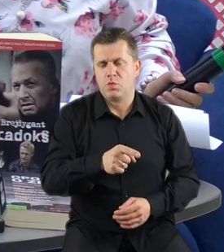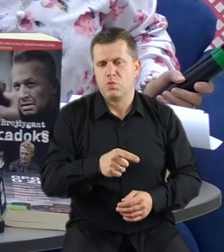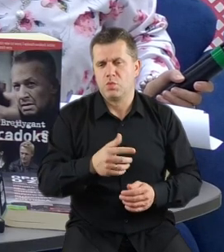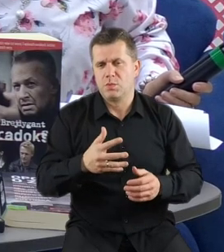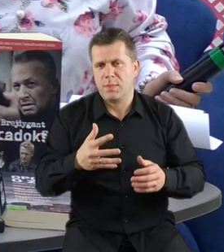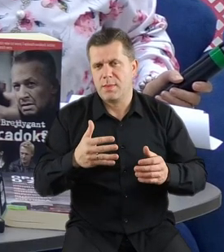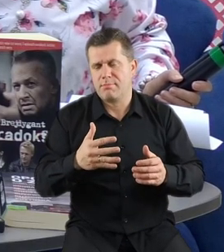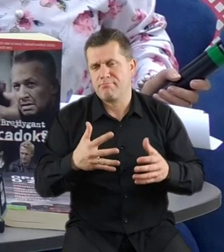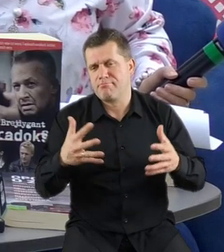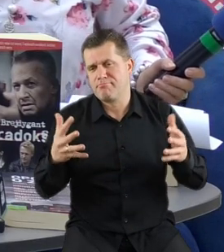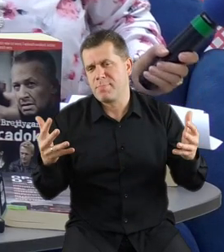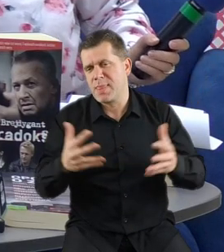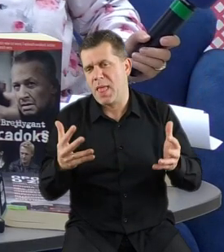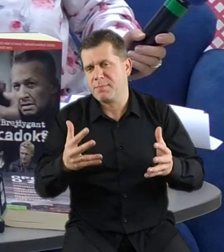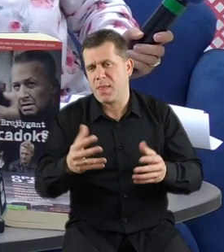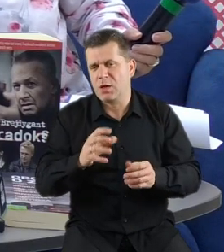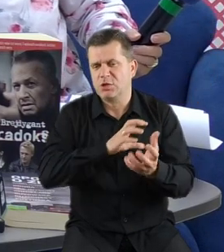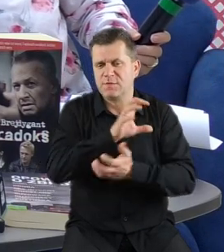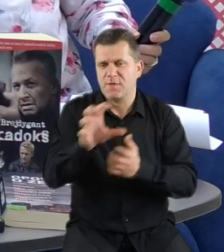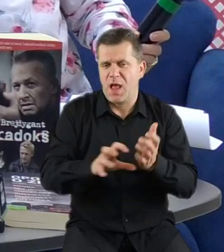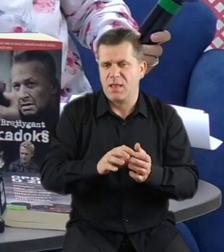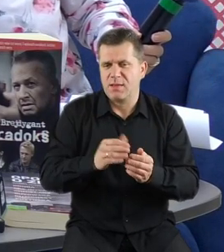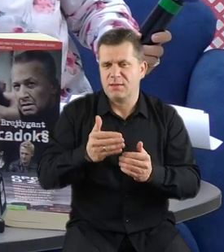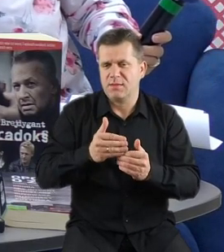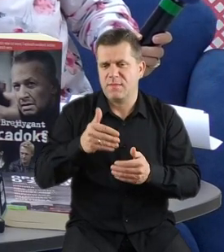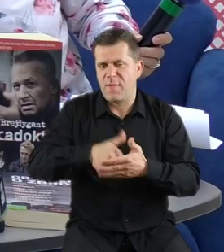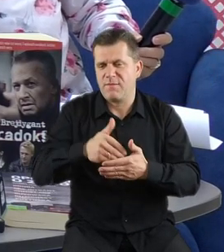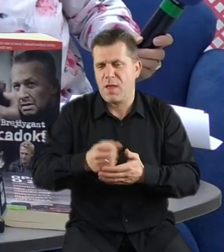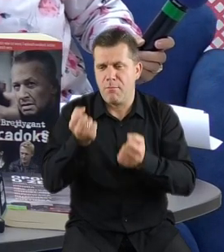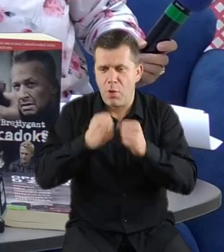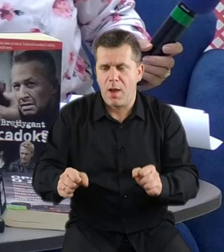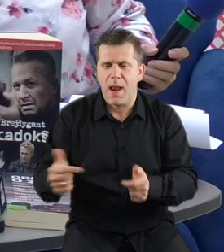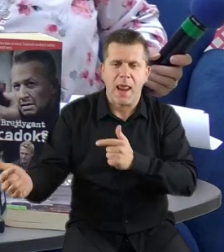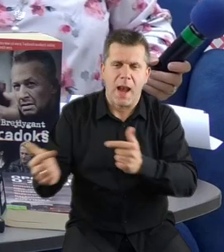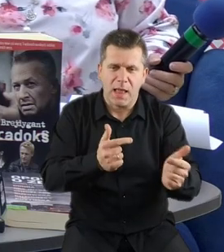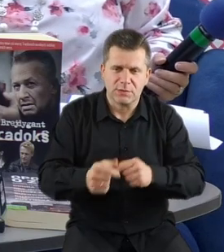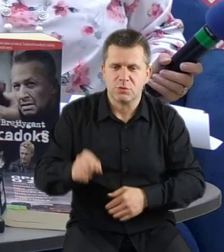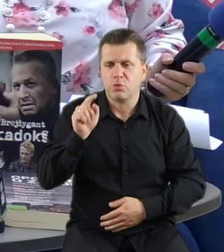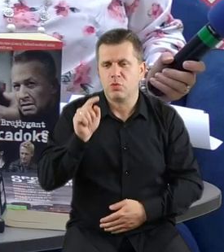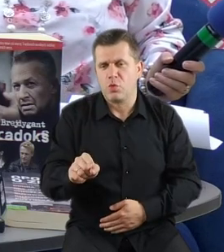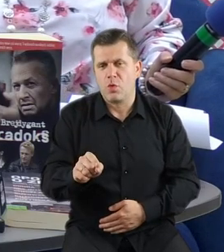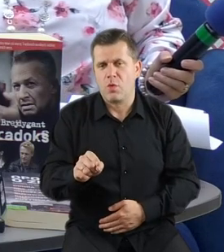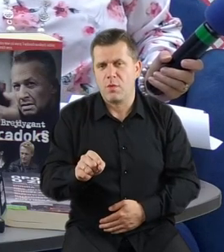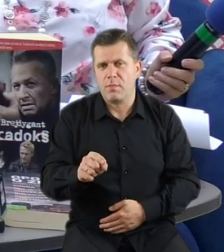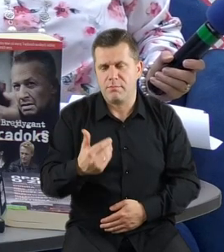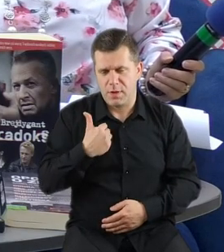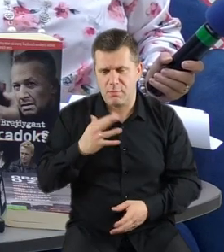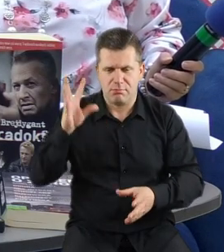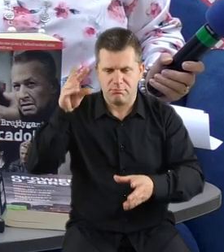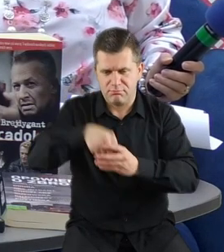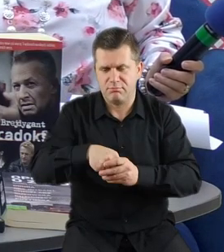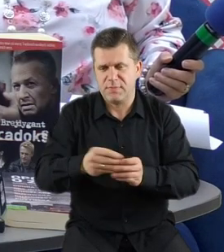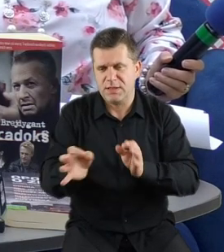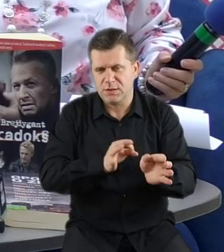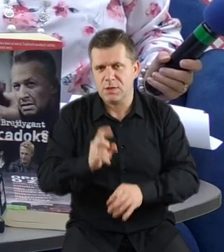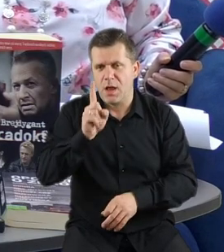duże nadmiary tego świata wewnętrznego bohaterów, relacyjne jakieś rzeczy i tak dalej, no to wlewałem